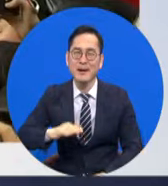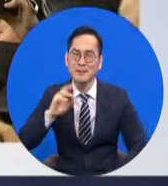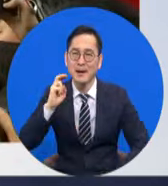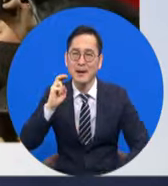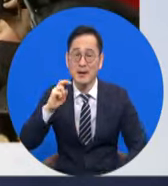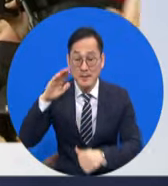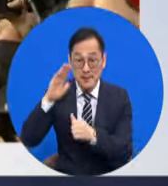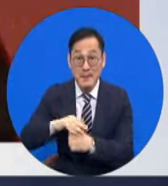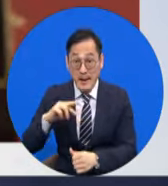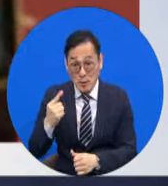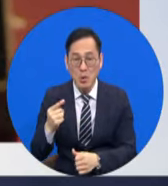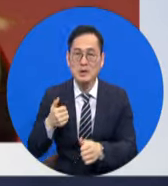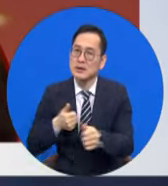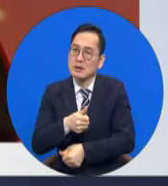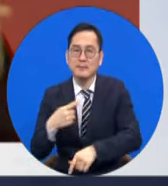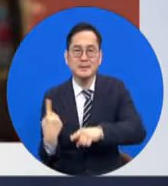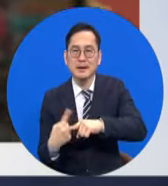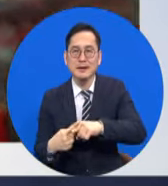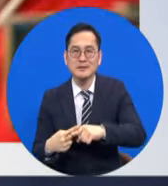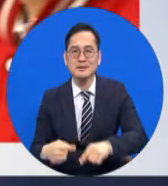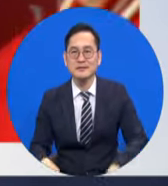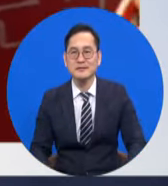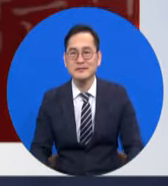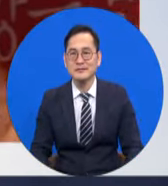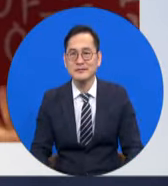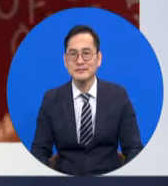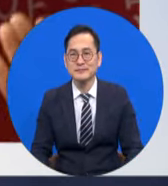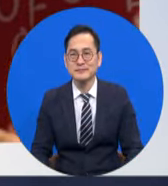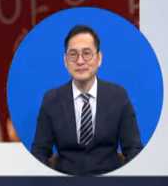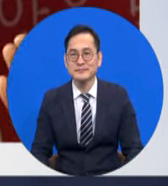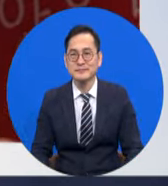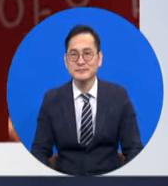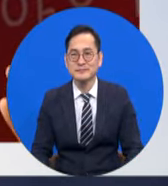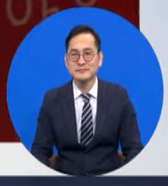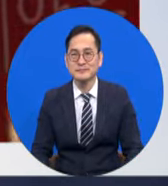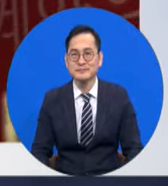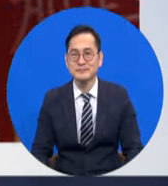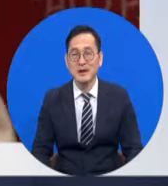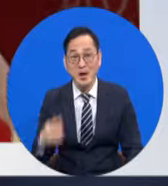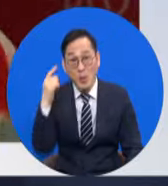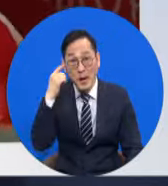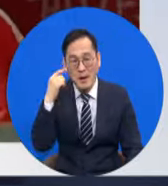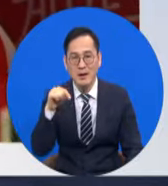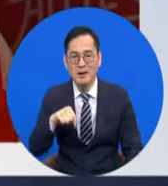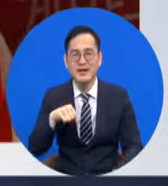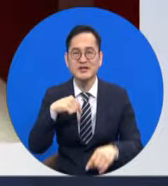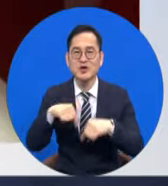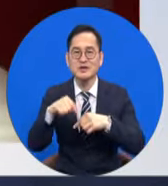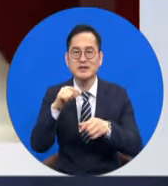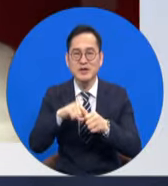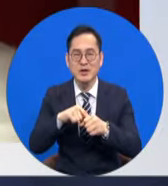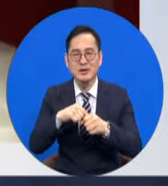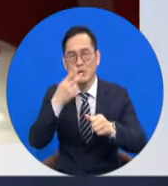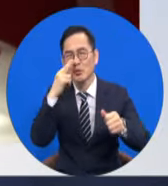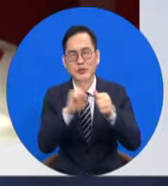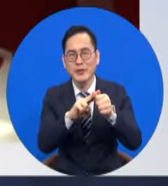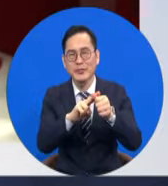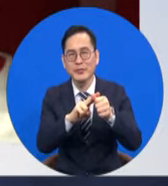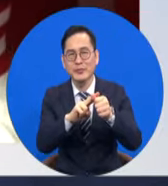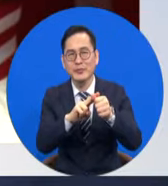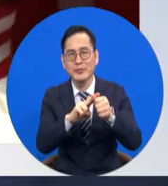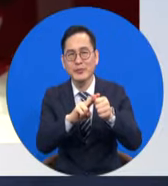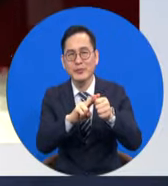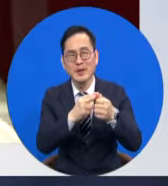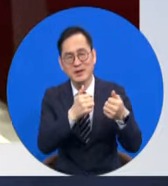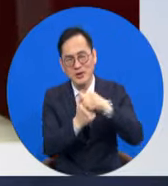원희룡 개인적으로는 총선 결과와 상관없이 제가 봤을 때 상당한 정치적 자산을 쌓았다. 왜? 도전했으니까. 네. 도전한